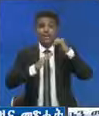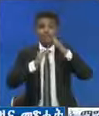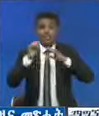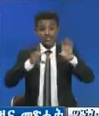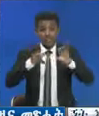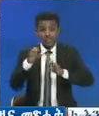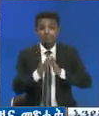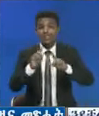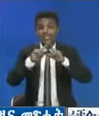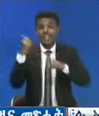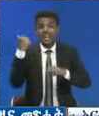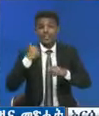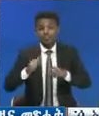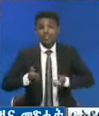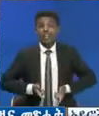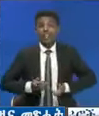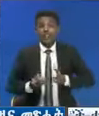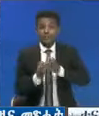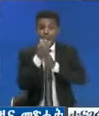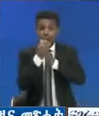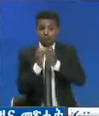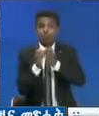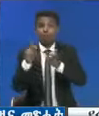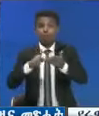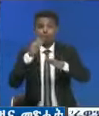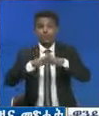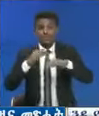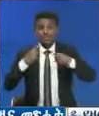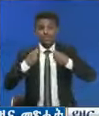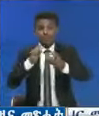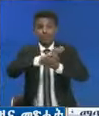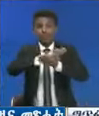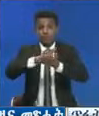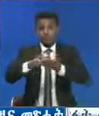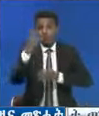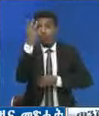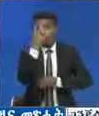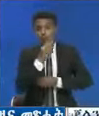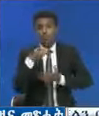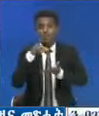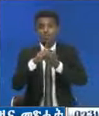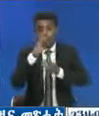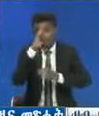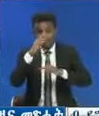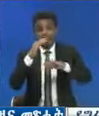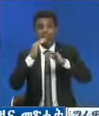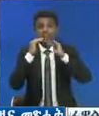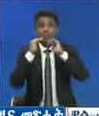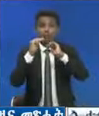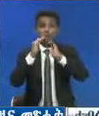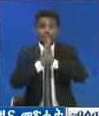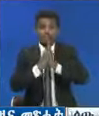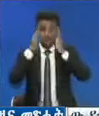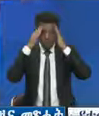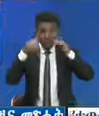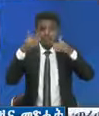በተለይ ከአረንጓዴ ልማት ፕሮጀክት ዘርፍ አኳያ ያሉ ጥረቶች እንዲሁም ጽዱና ውብ ከተማ ከመፍጠር አኳያ ትኩረት ሊሰጥ እንደሚገባም አሳስበዋል።